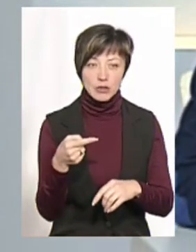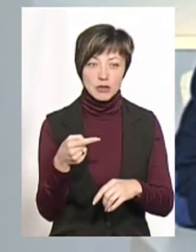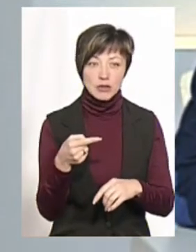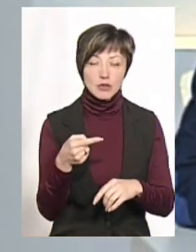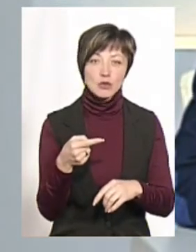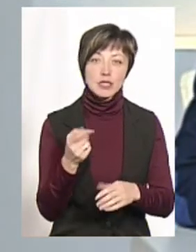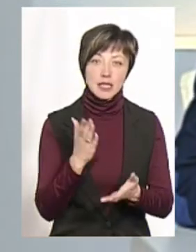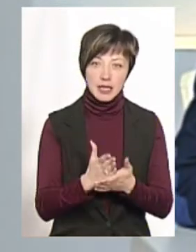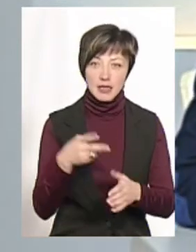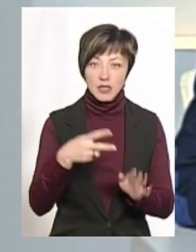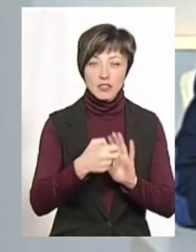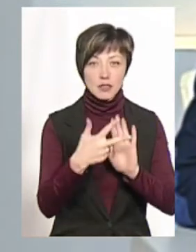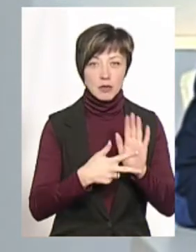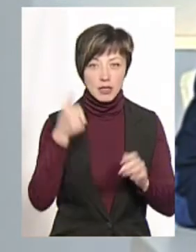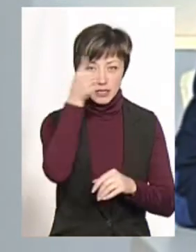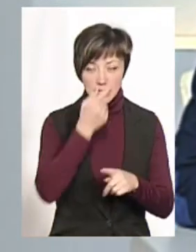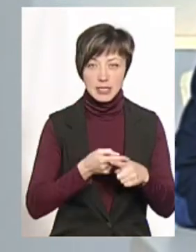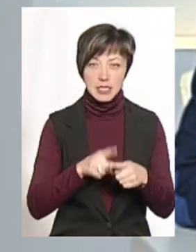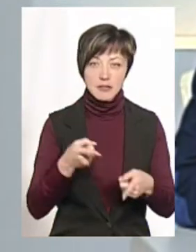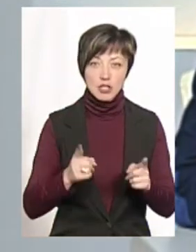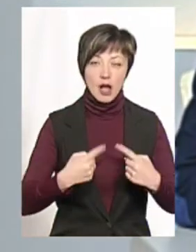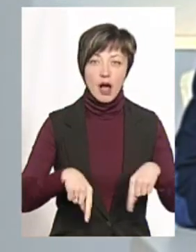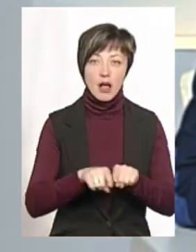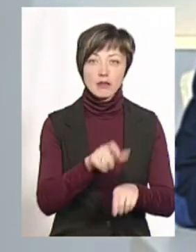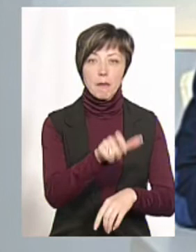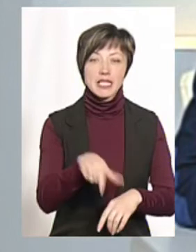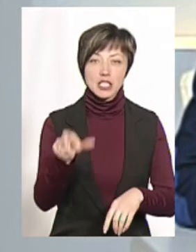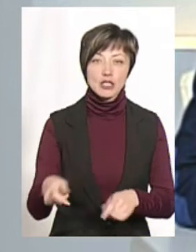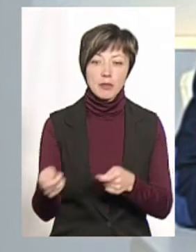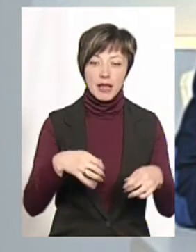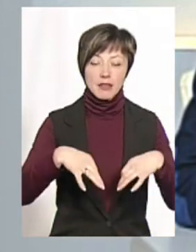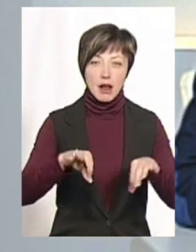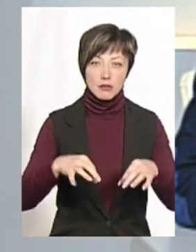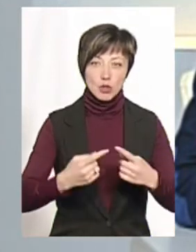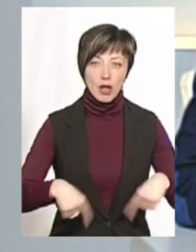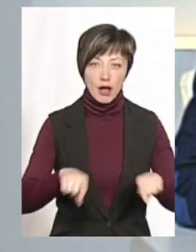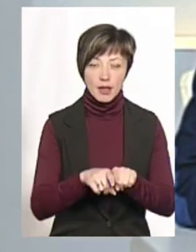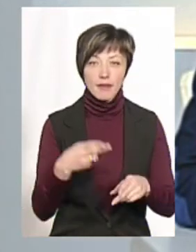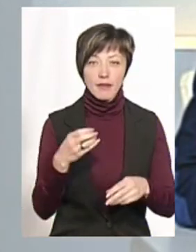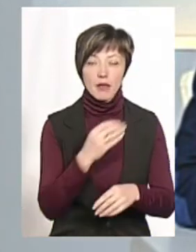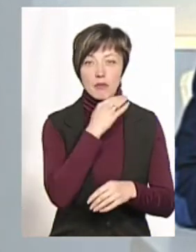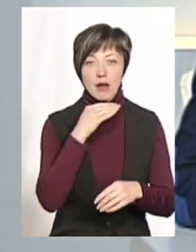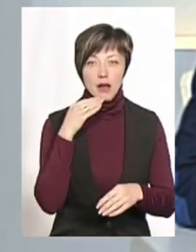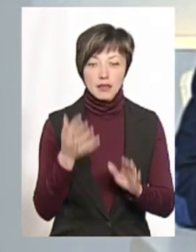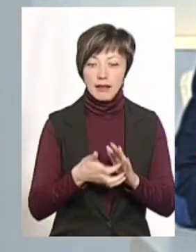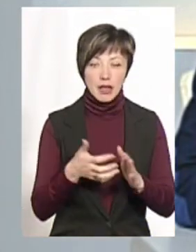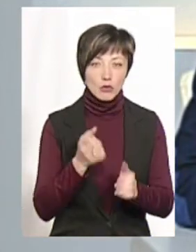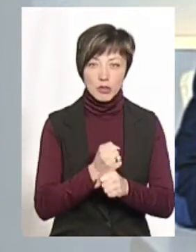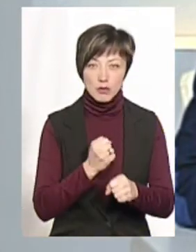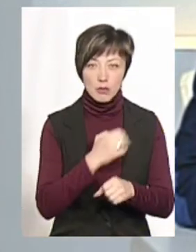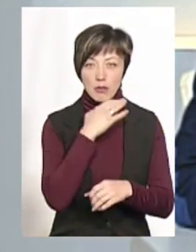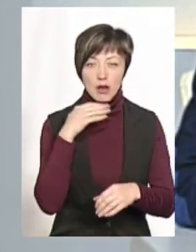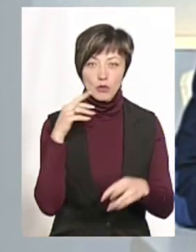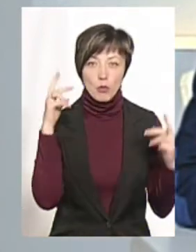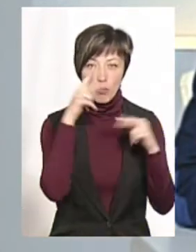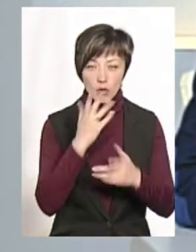мінуси теж треба говорити, за 2018 рік, це, звичайно, галузь пасажирських перевезень, транспортна галузь, де є дуже багато недопрацювань, де є